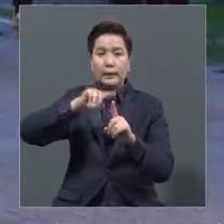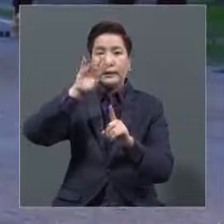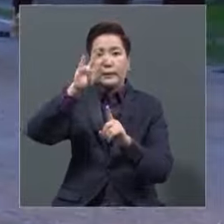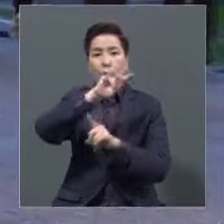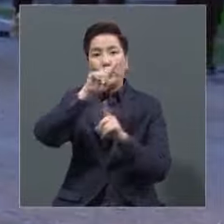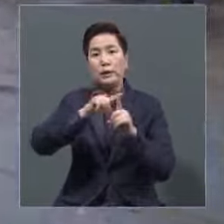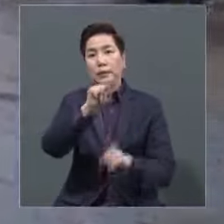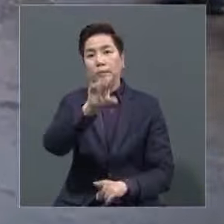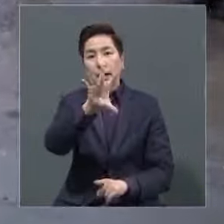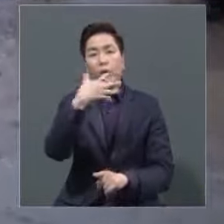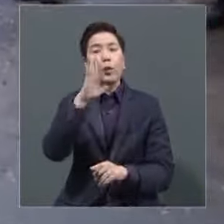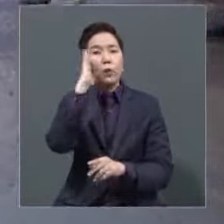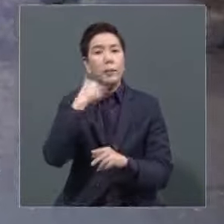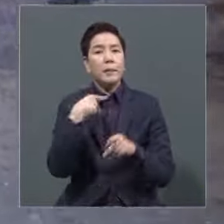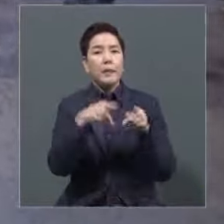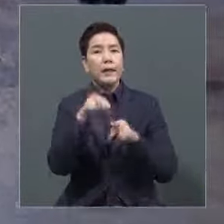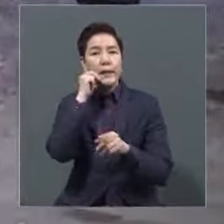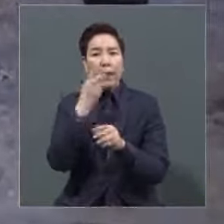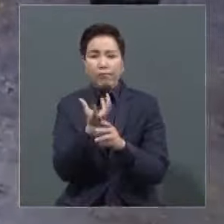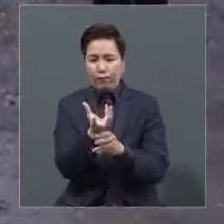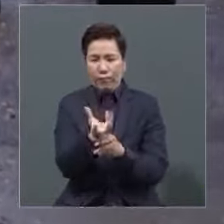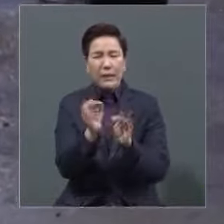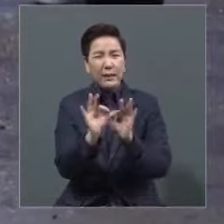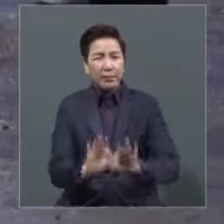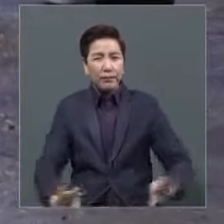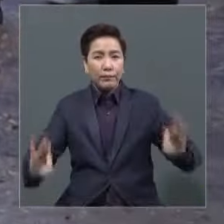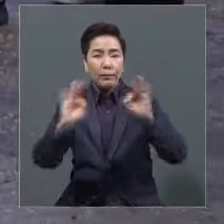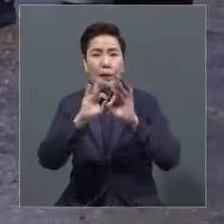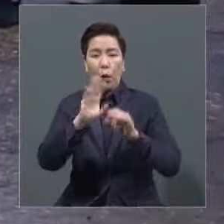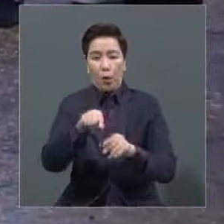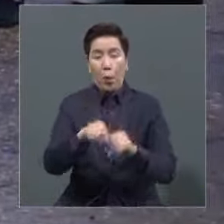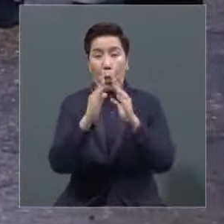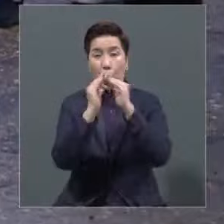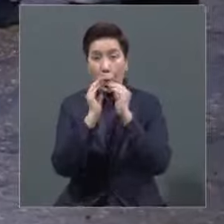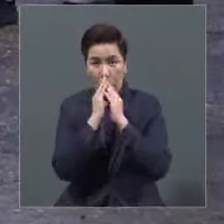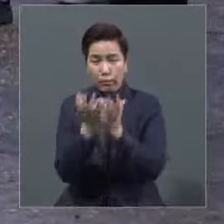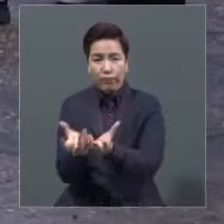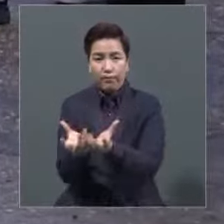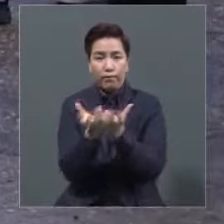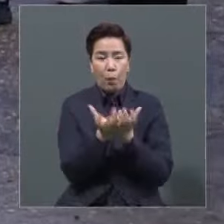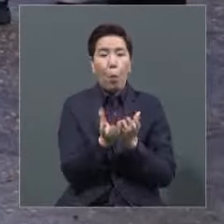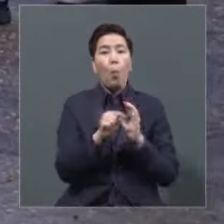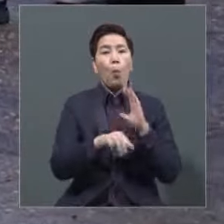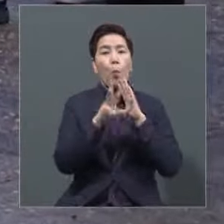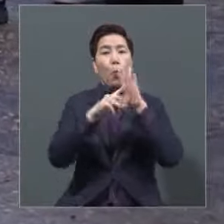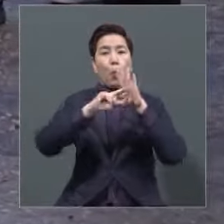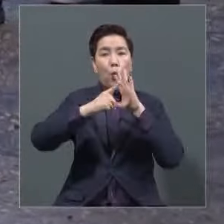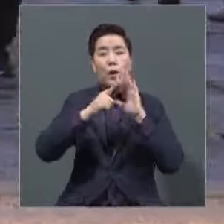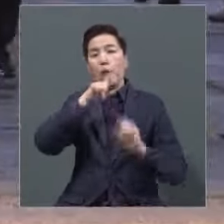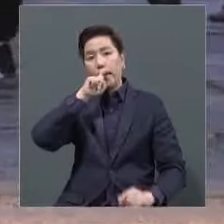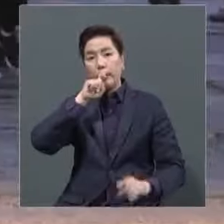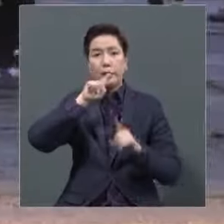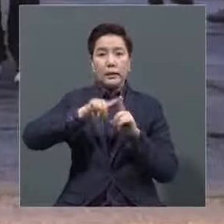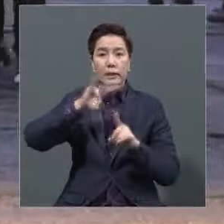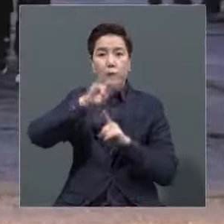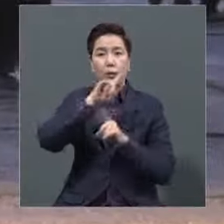ชวรมหาวิหารในวันที่25กรกฎาคม2567แล้วก็จะมีขบวนเชิญน้ำพระพุทธมนต์ศักดิ์สิทธิ์